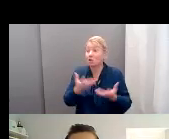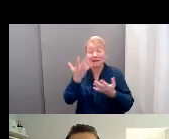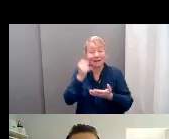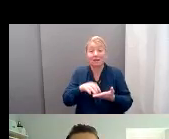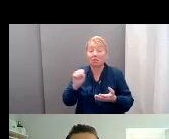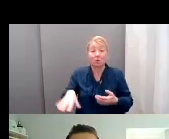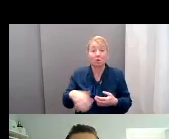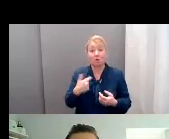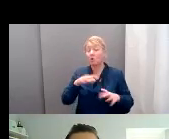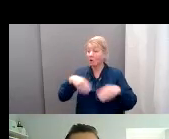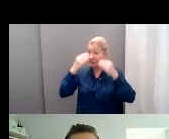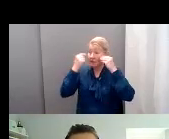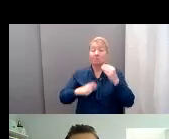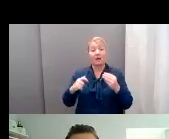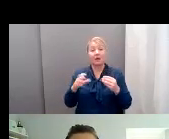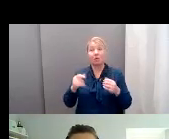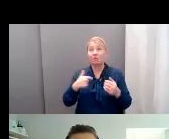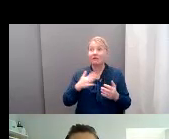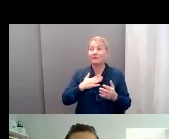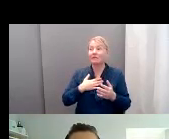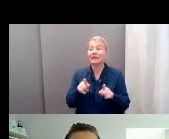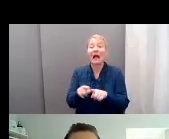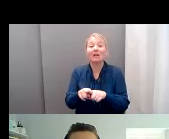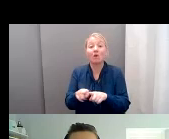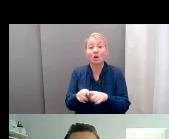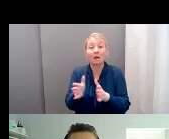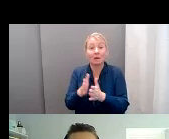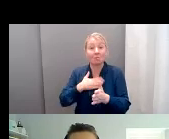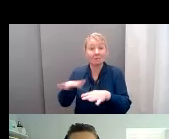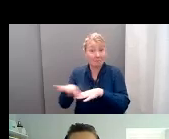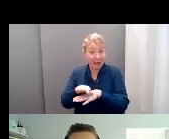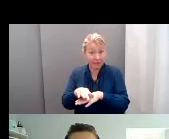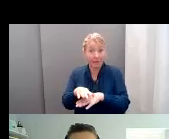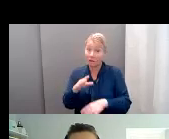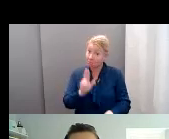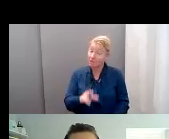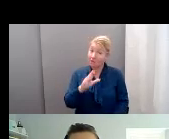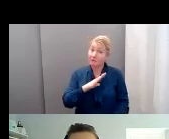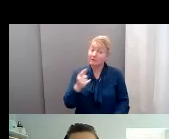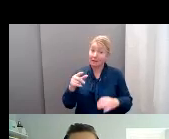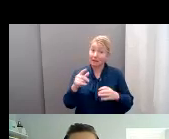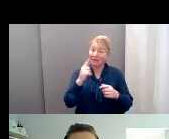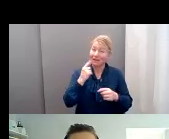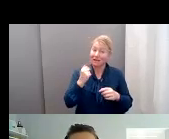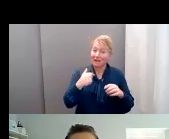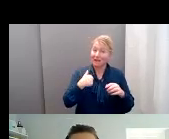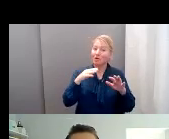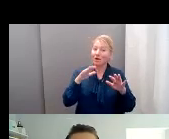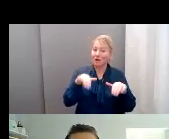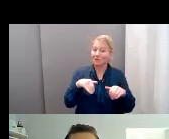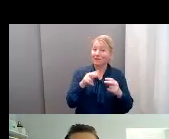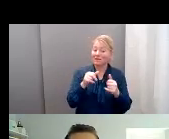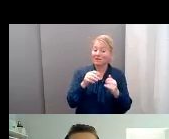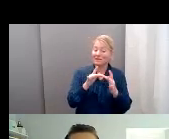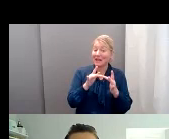sammanhang när jag vill vara närvarande. Till exempel med min man. För det var faktiskt en kille som jag dejtade innan min man som påtalade att han tyckte